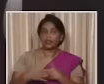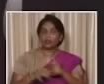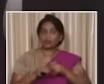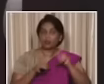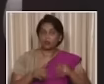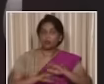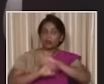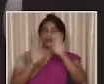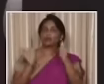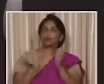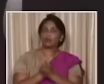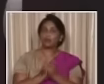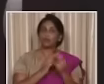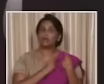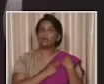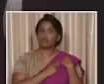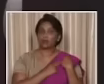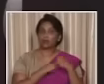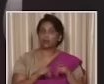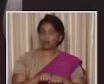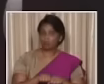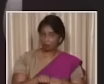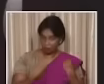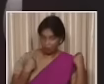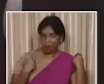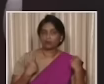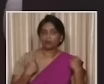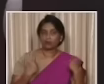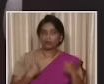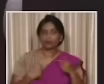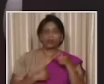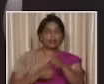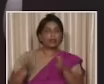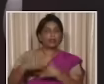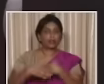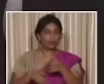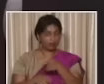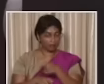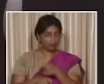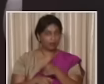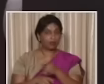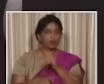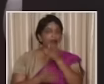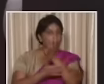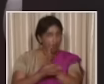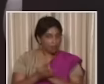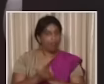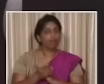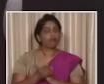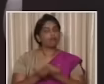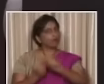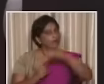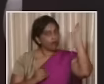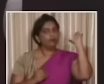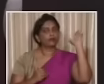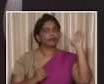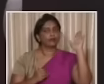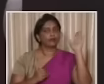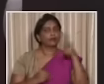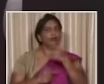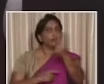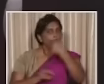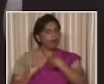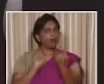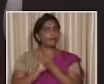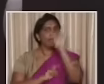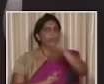එකේ සාමූහික වගකීම කඩ කරයි කිව්වොත් එහෙනම් මේ කැබිනට් එකේ යම් කොටසක් අයින් කරන්නට ඕන. ඒ අය එනවා